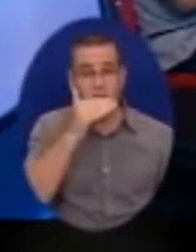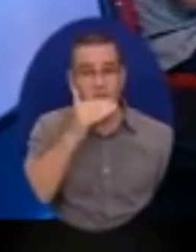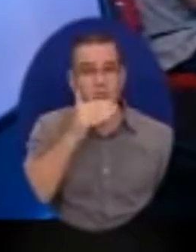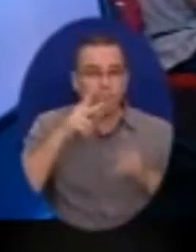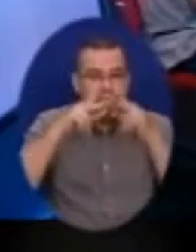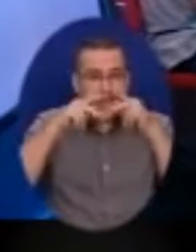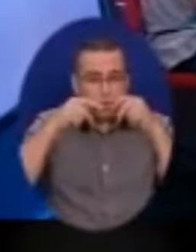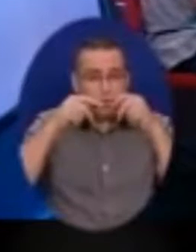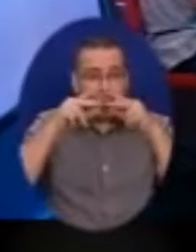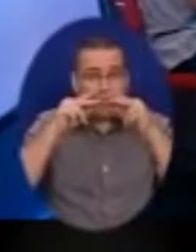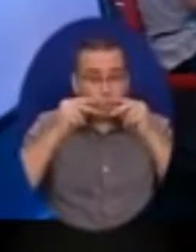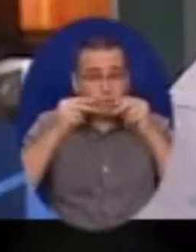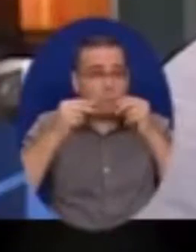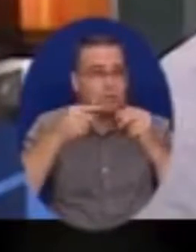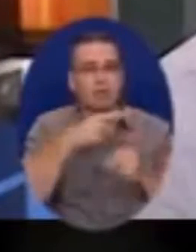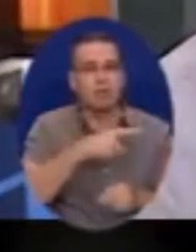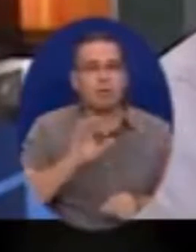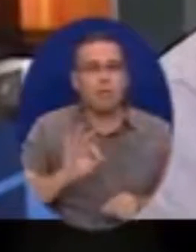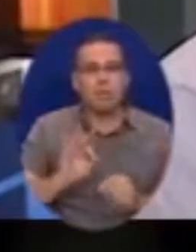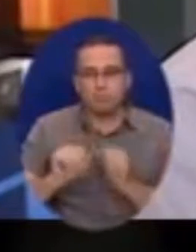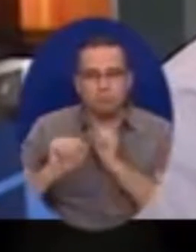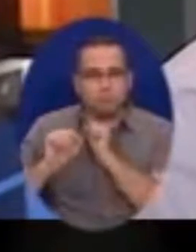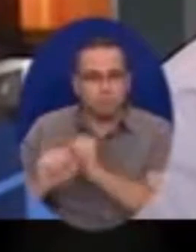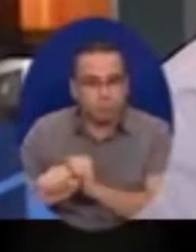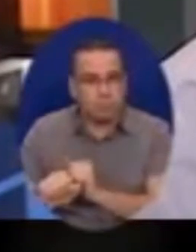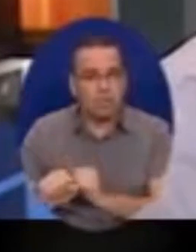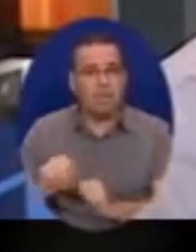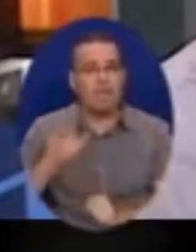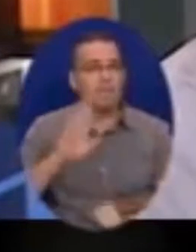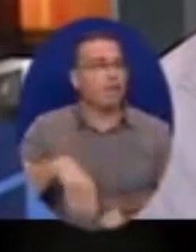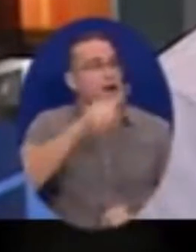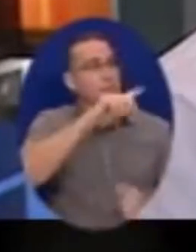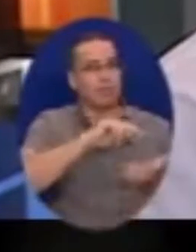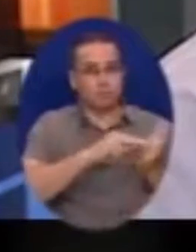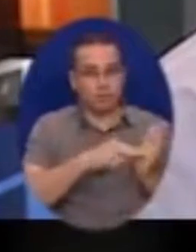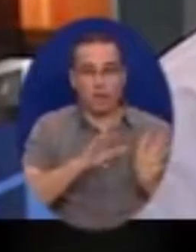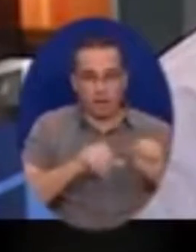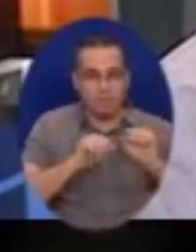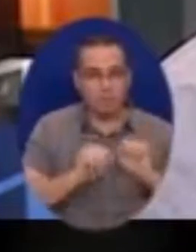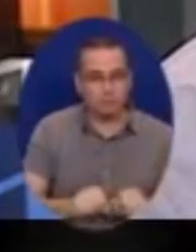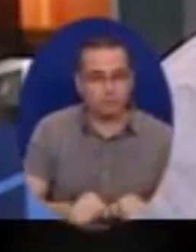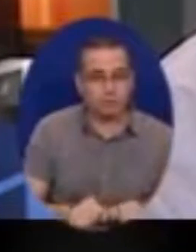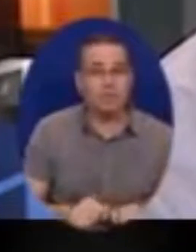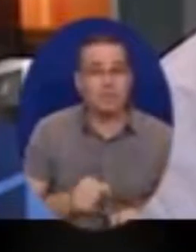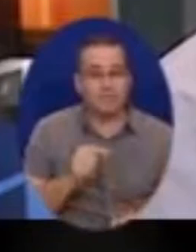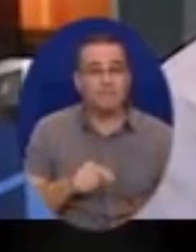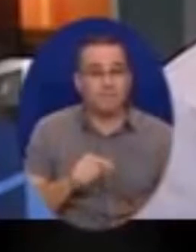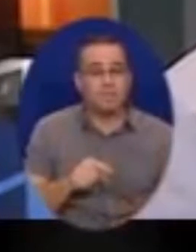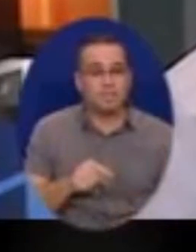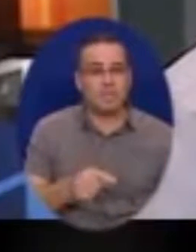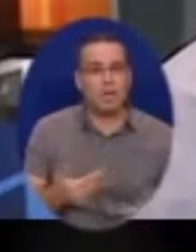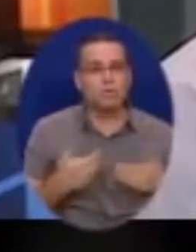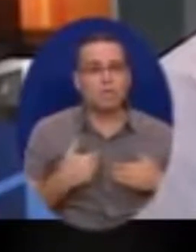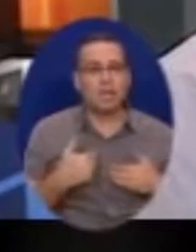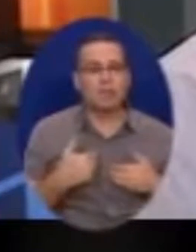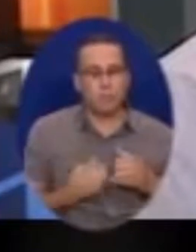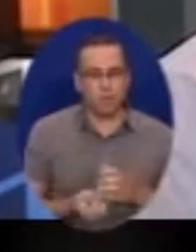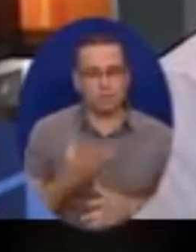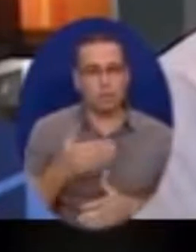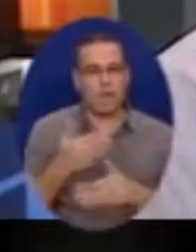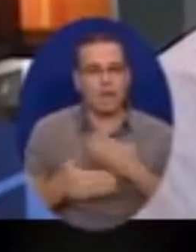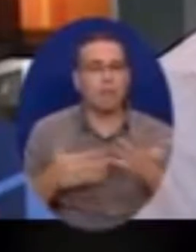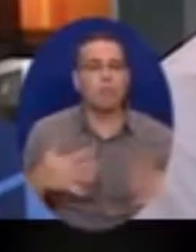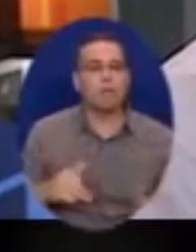גבית. המנהיגות הפוליטית בוודאי נותנת לנו רוח גבית. מה שעוזר לנו בעצם לייצר תהליך מאוד מעניין,